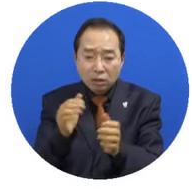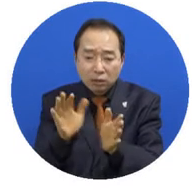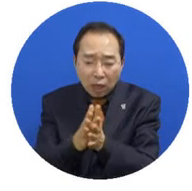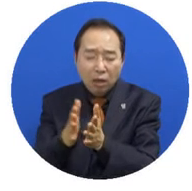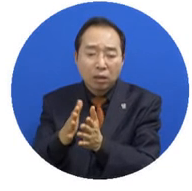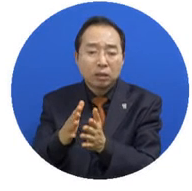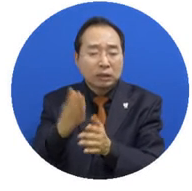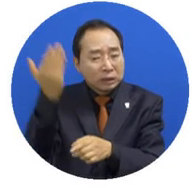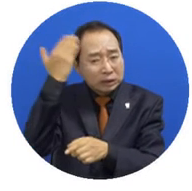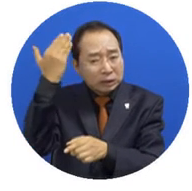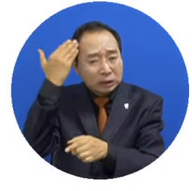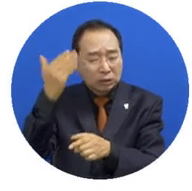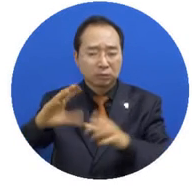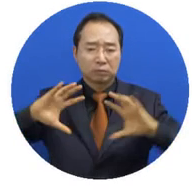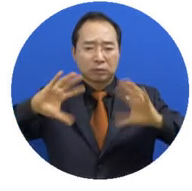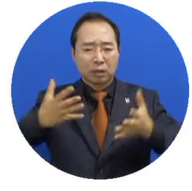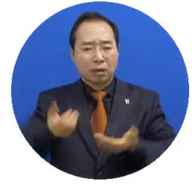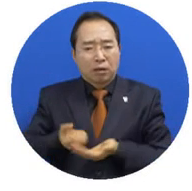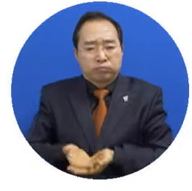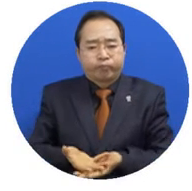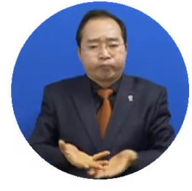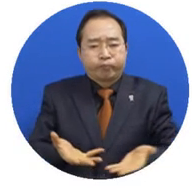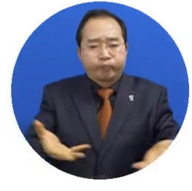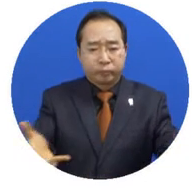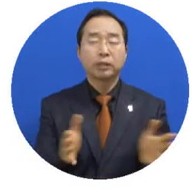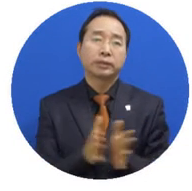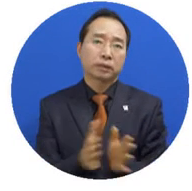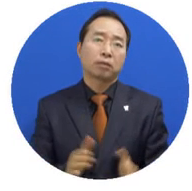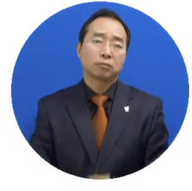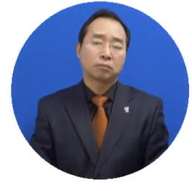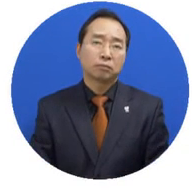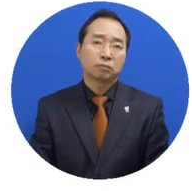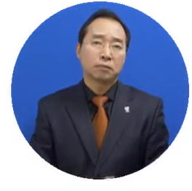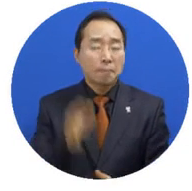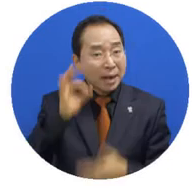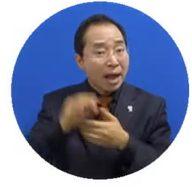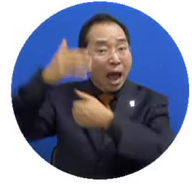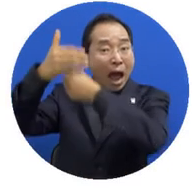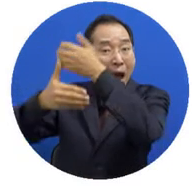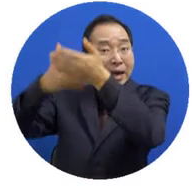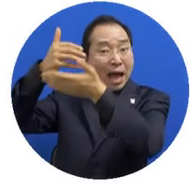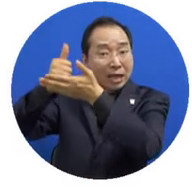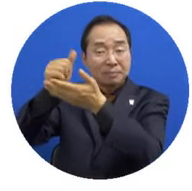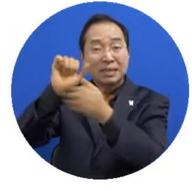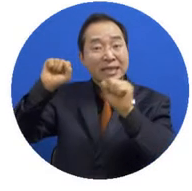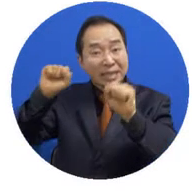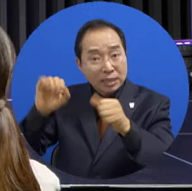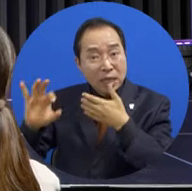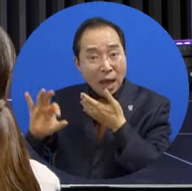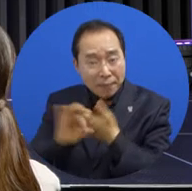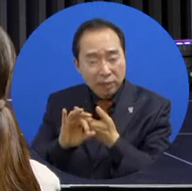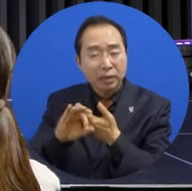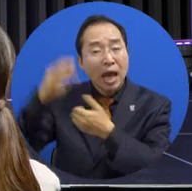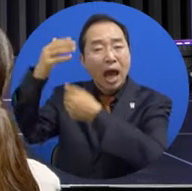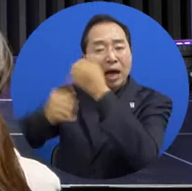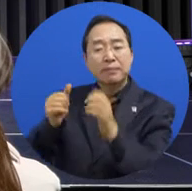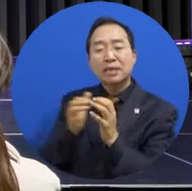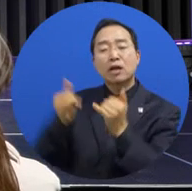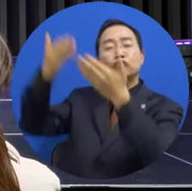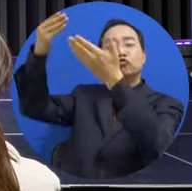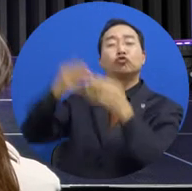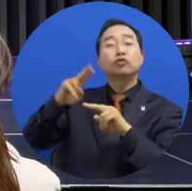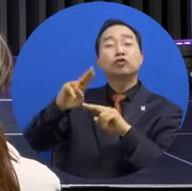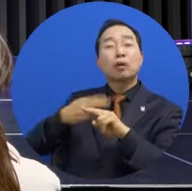우리가 요약하면 책은 정말 신이 있다면 신이 인간에게 준 최고의 선물이다. 버지니아 울프가